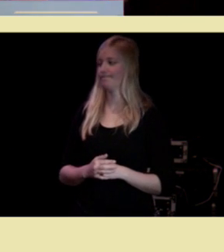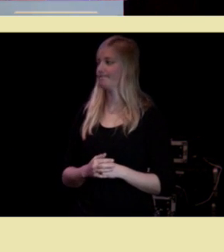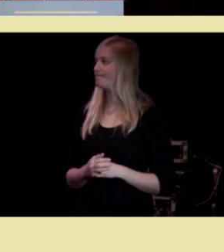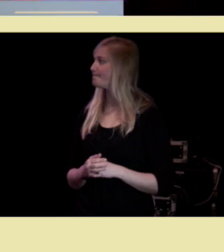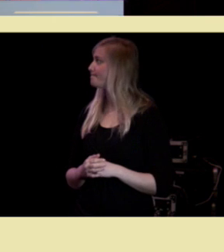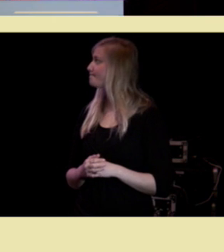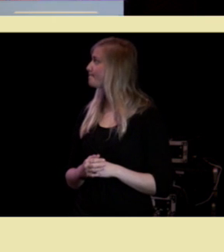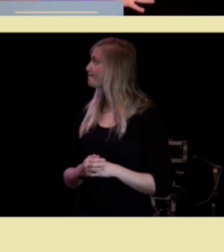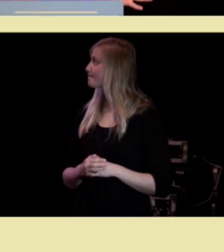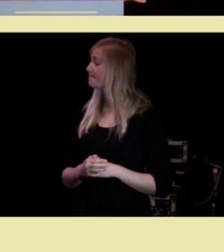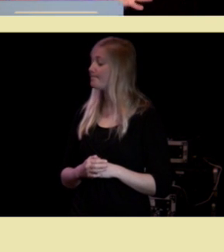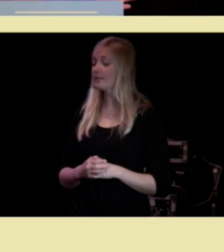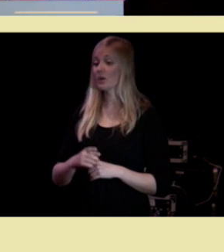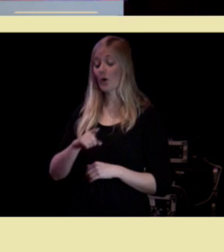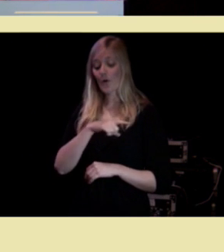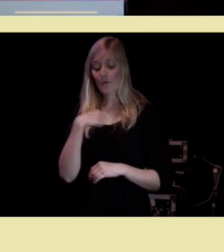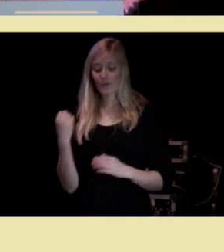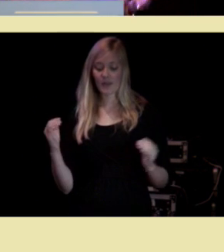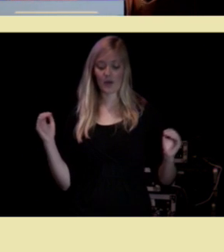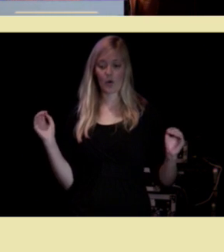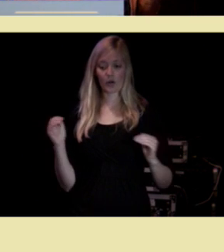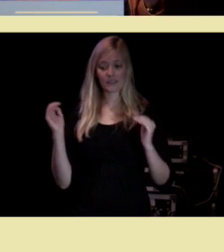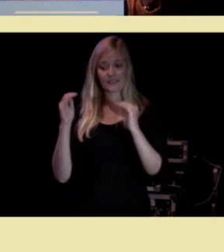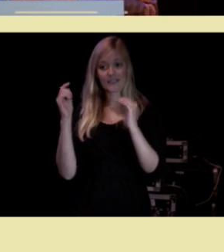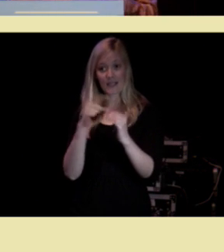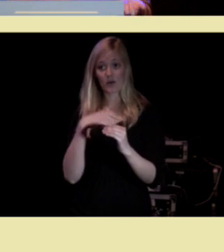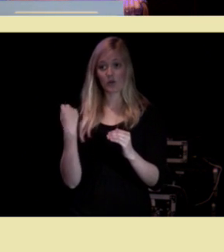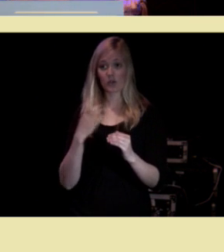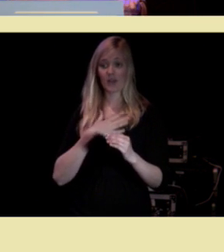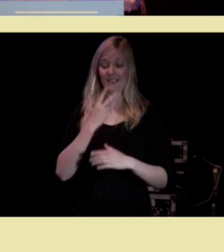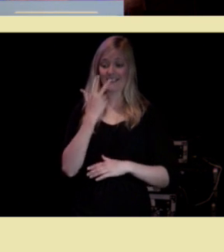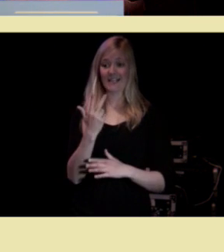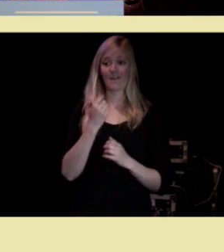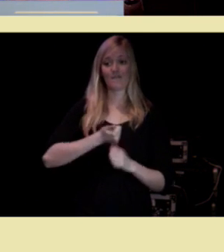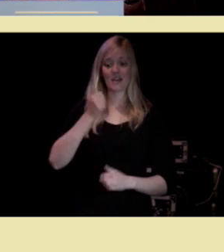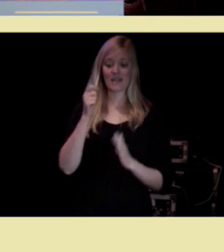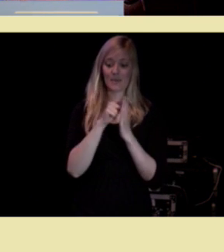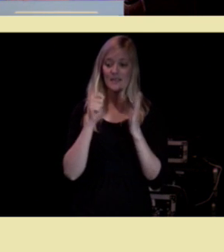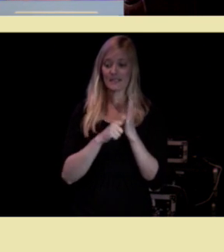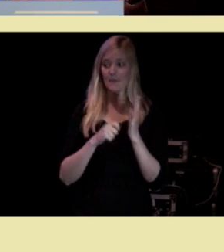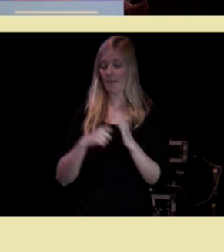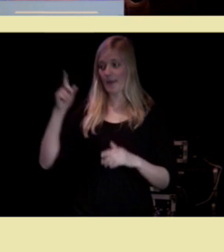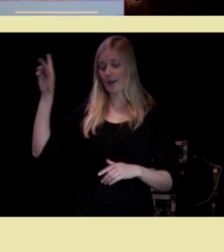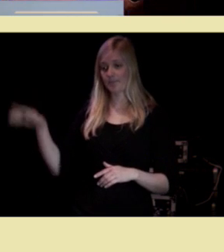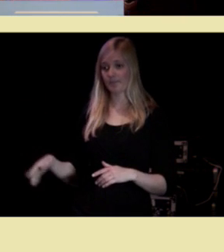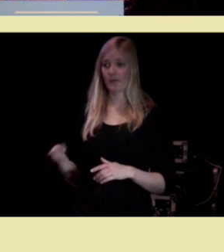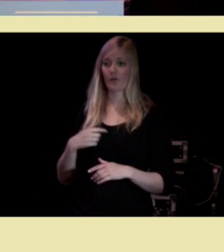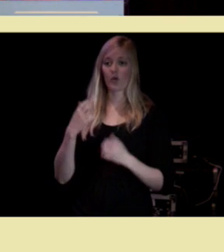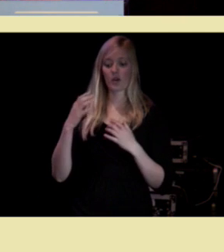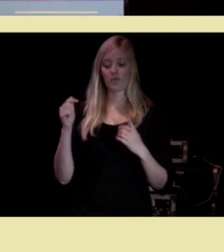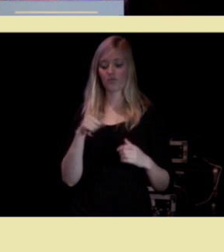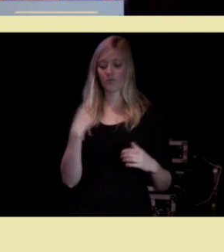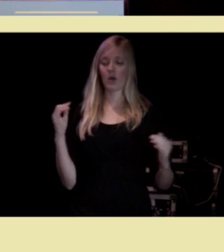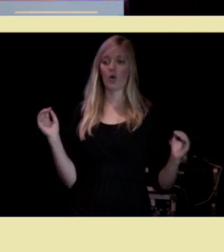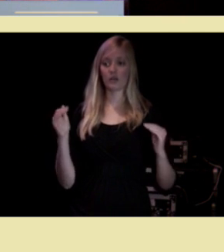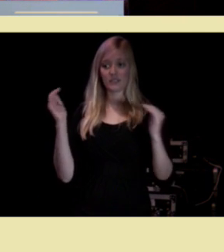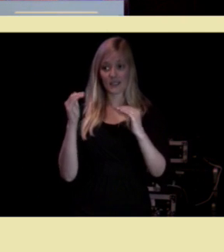Så vi organiserte oss, og vi hadde disse 3 veldig viktige prinsippene til grunn for organiseringen. Vi